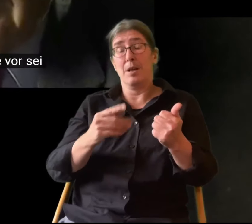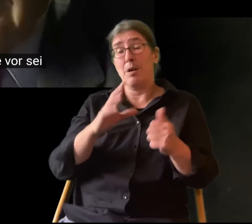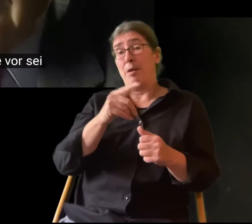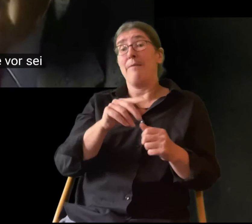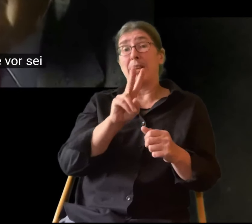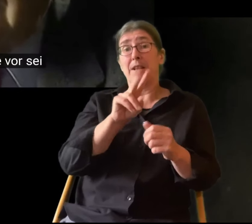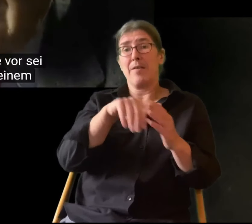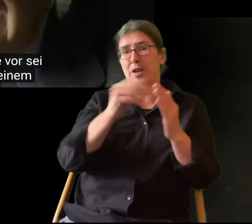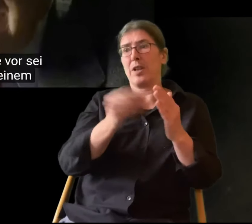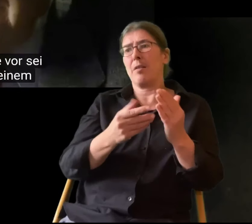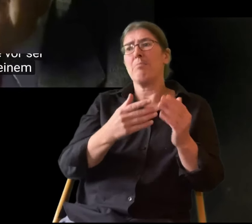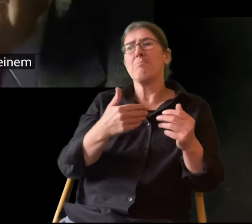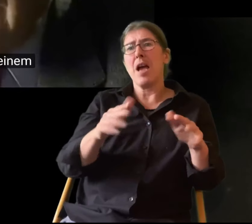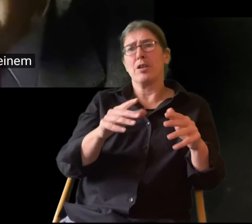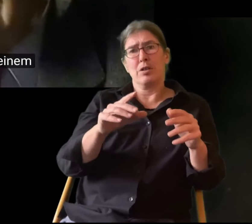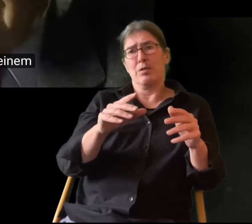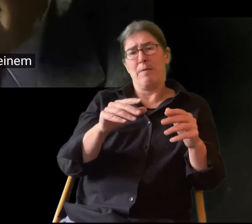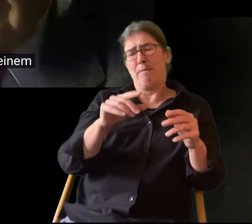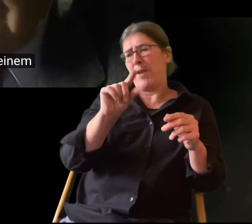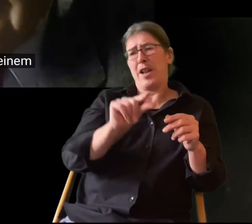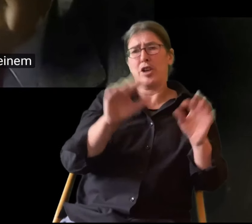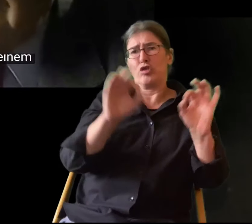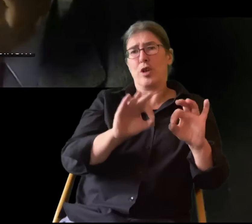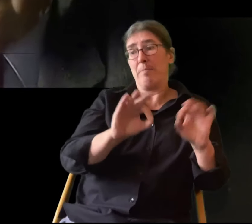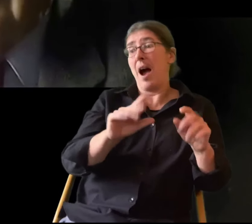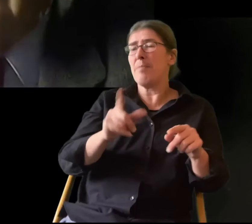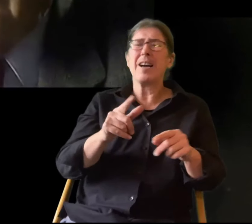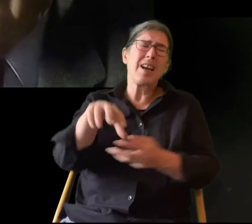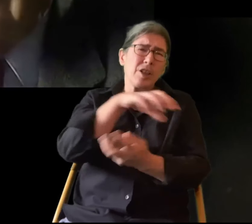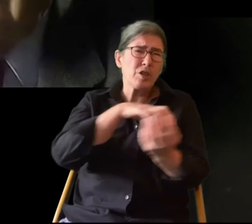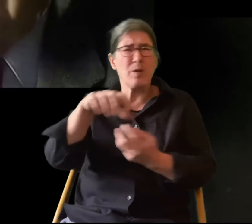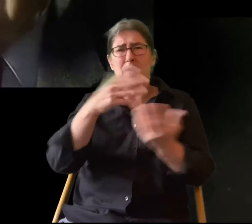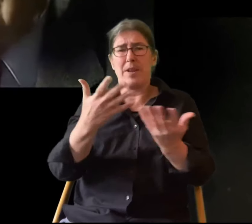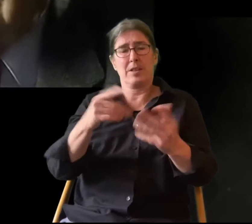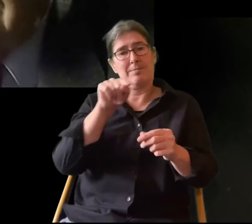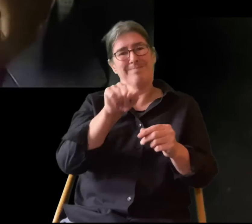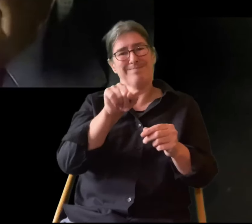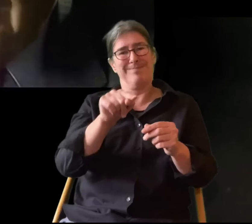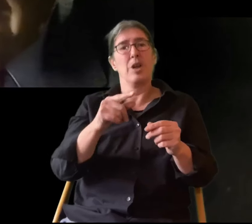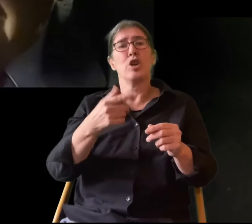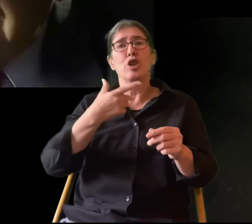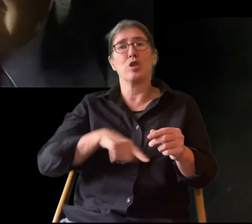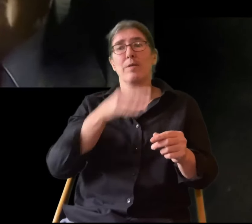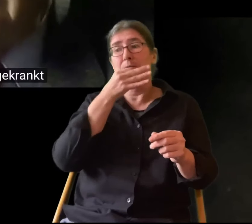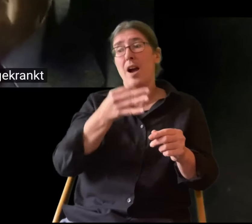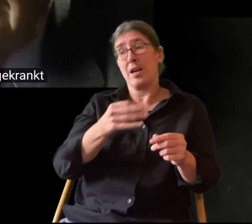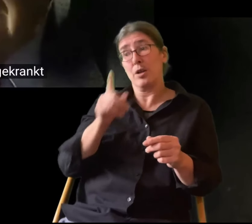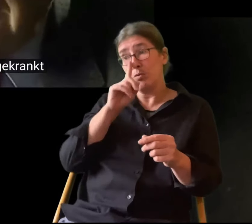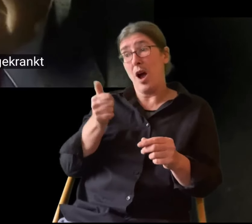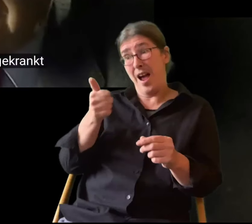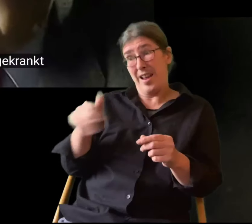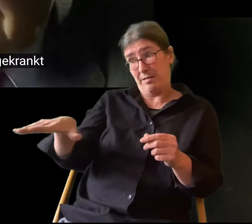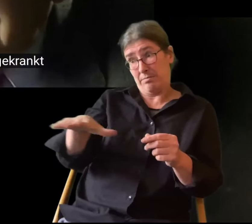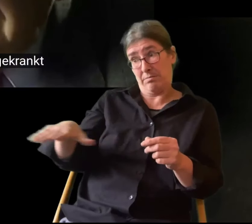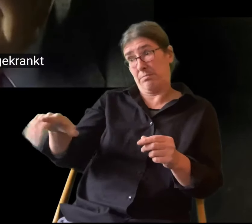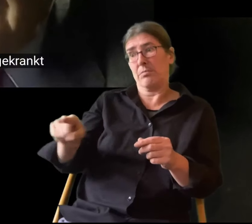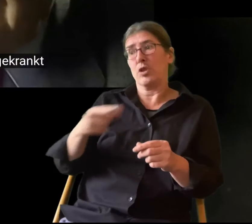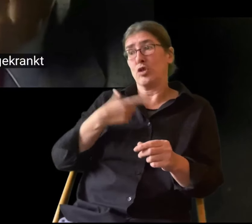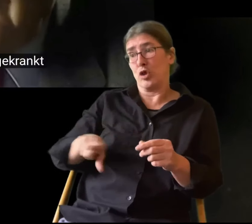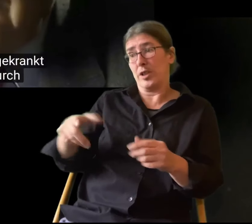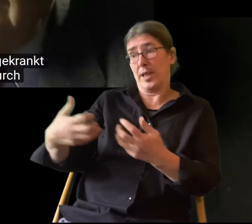das einem allein die schuld für den krieg zum beschrieben wurde dass darunter hat an der seite krankt durch die